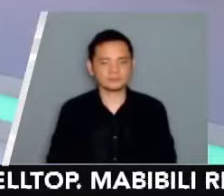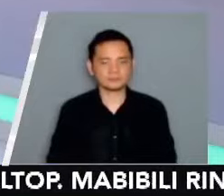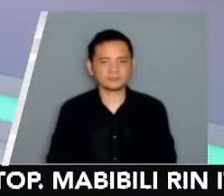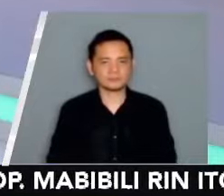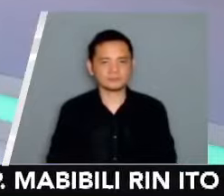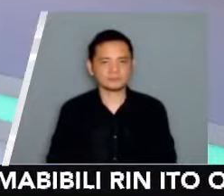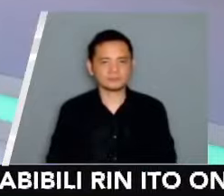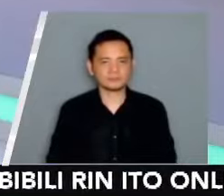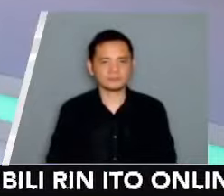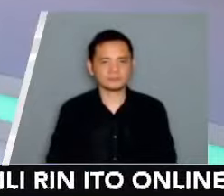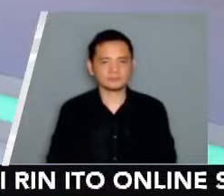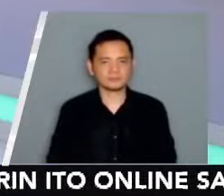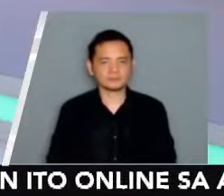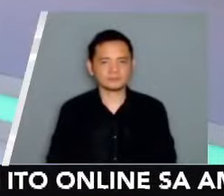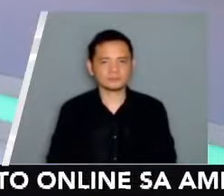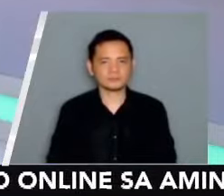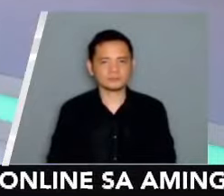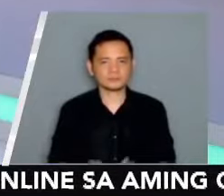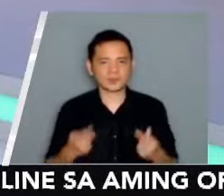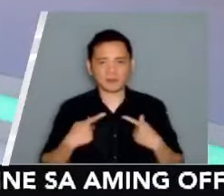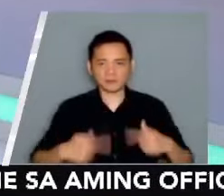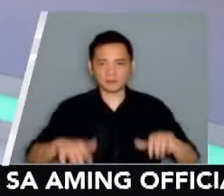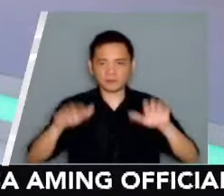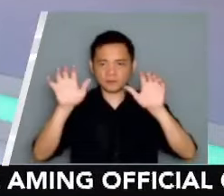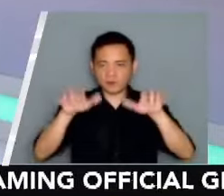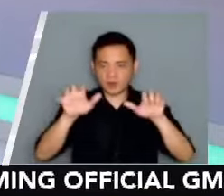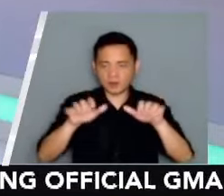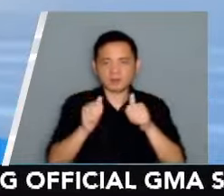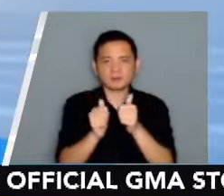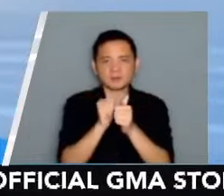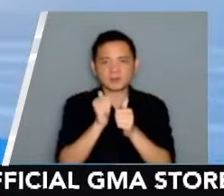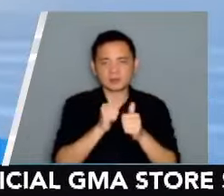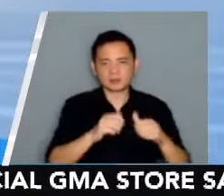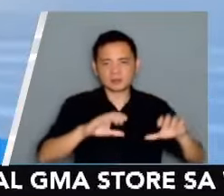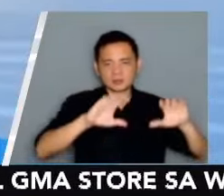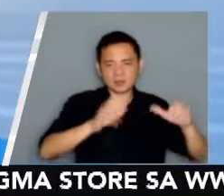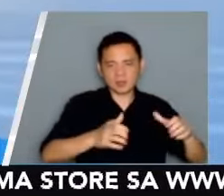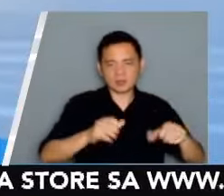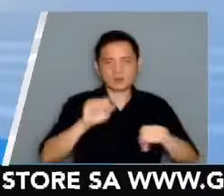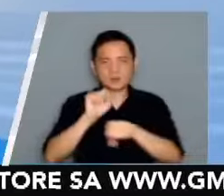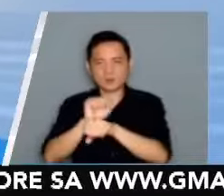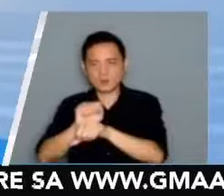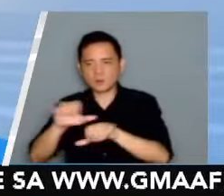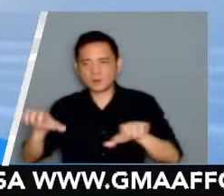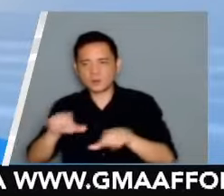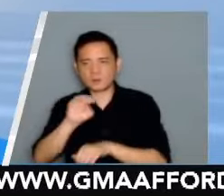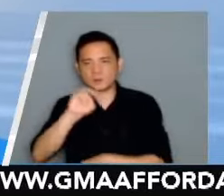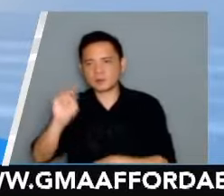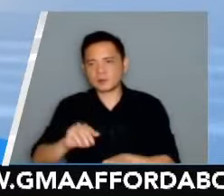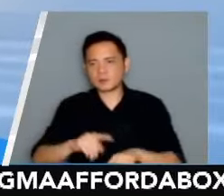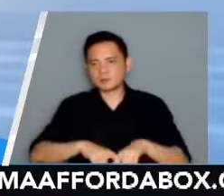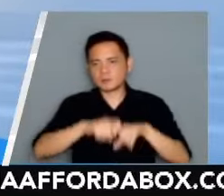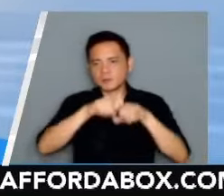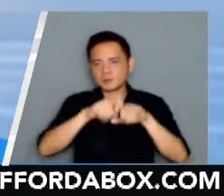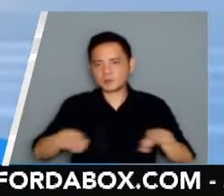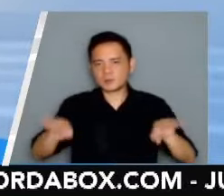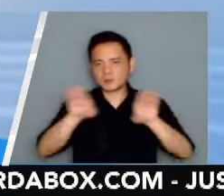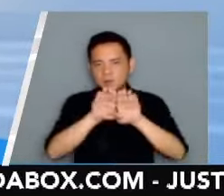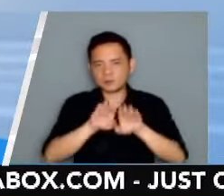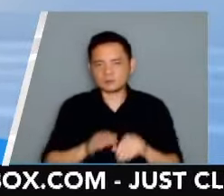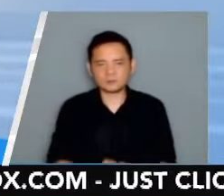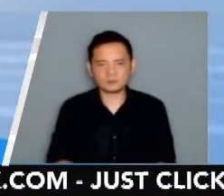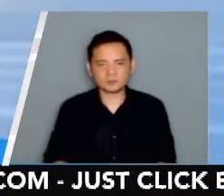Dahil sa masamang panahon, suspendido na ang klase at trabaho sa Metro Manila at ilang kapita katabing lugar dahil sa pag-uulang dala ng hanging